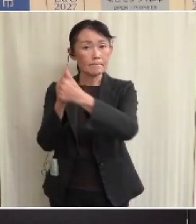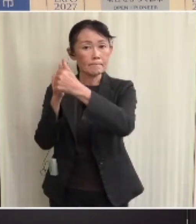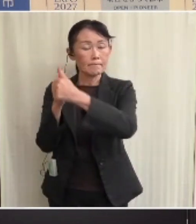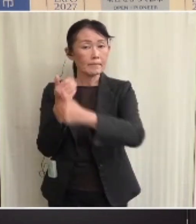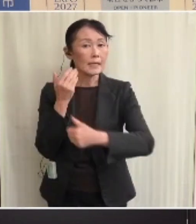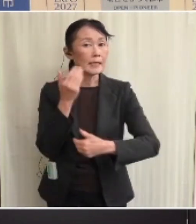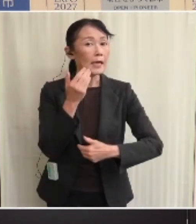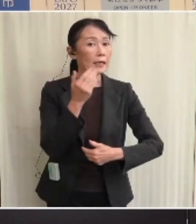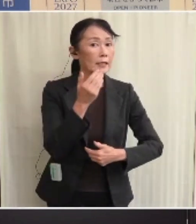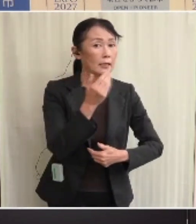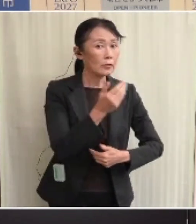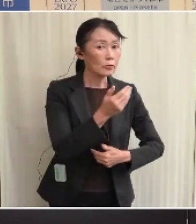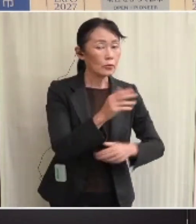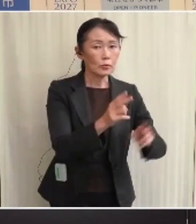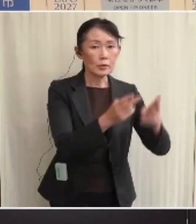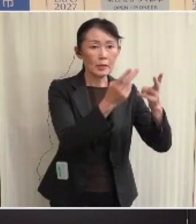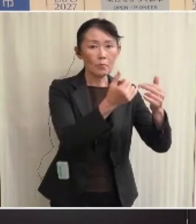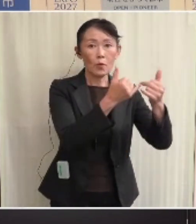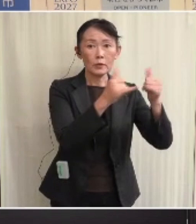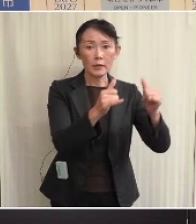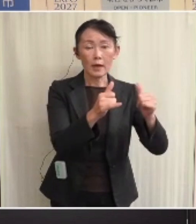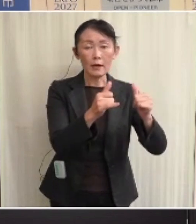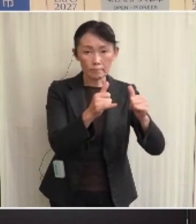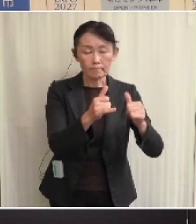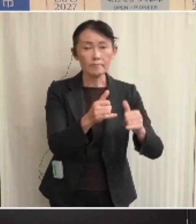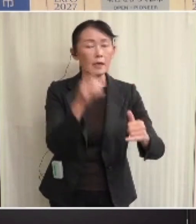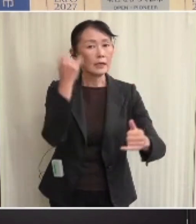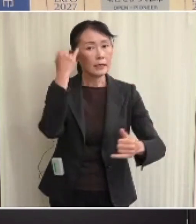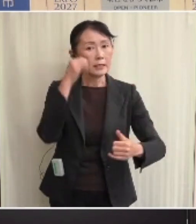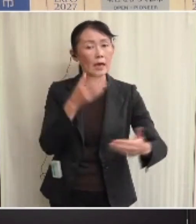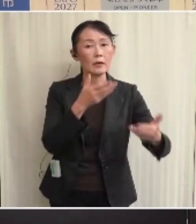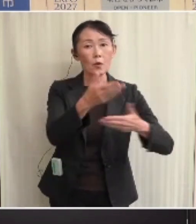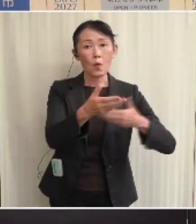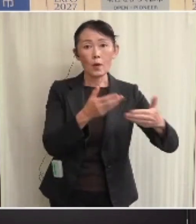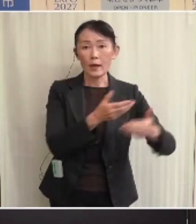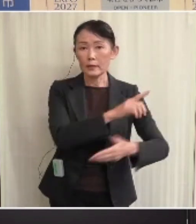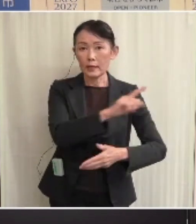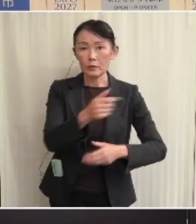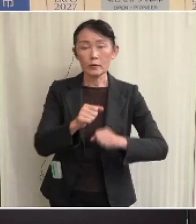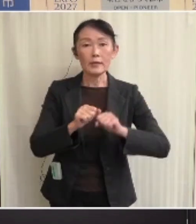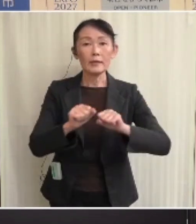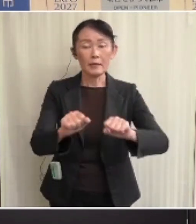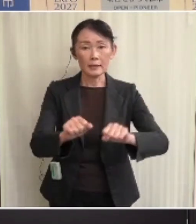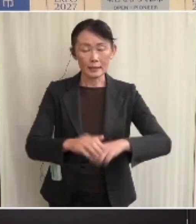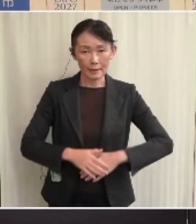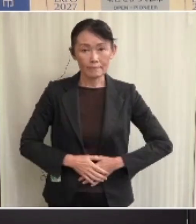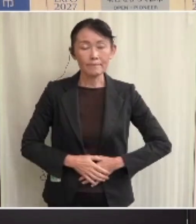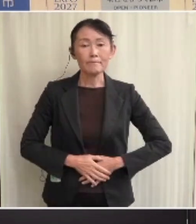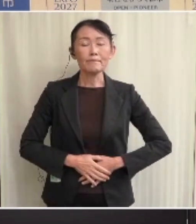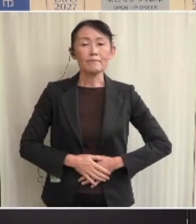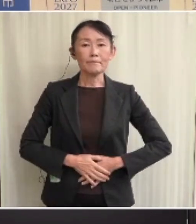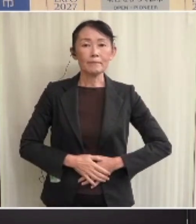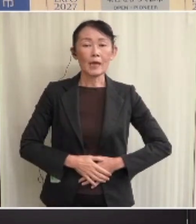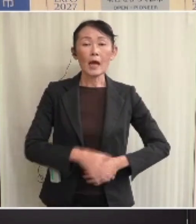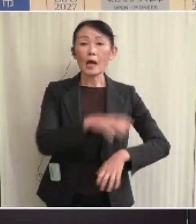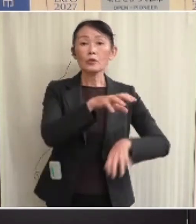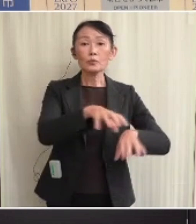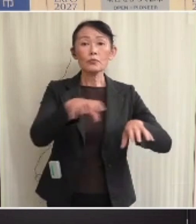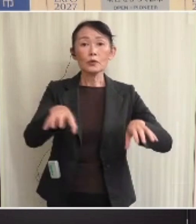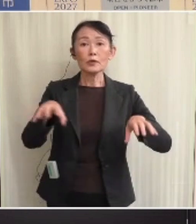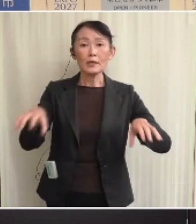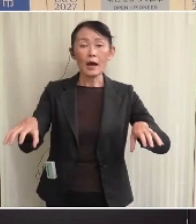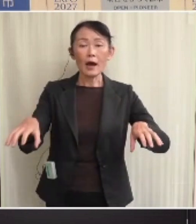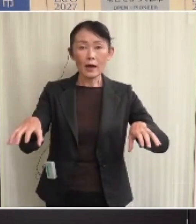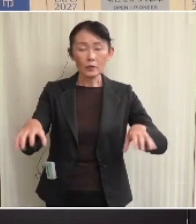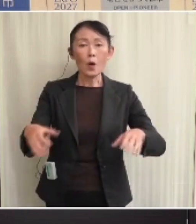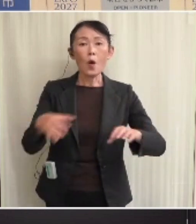視察等を行いました。経済をはじめとした各分野での今後の連携に